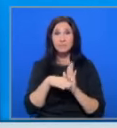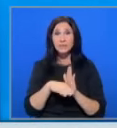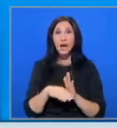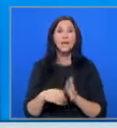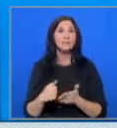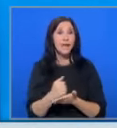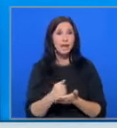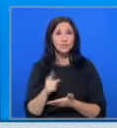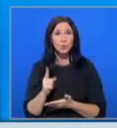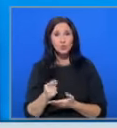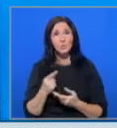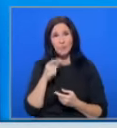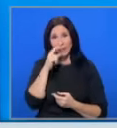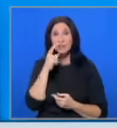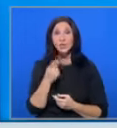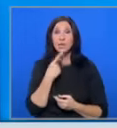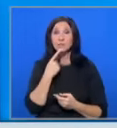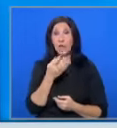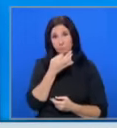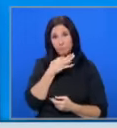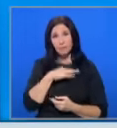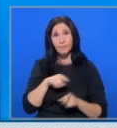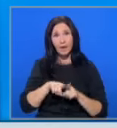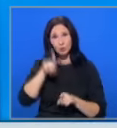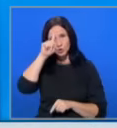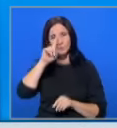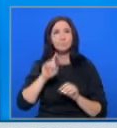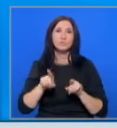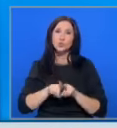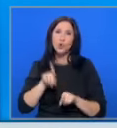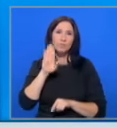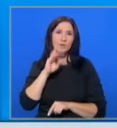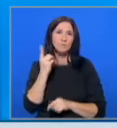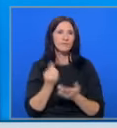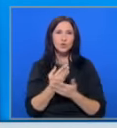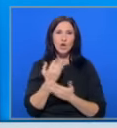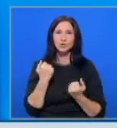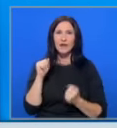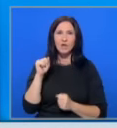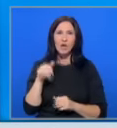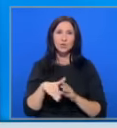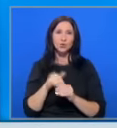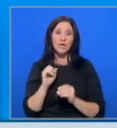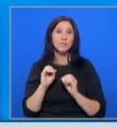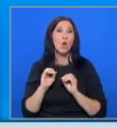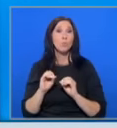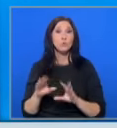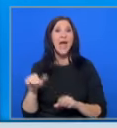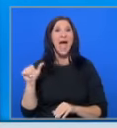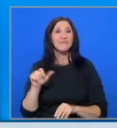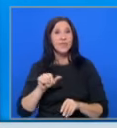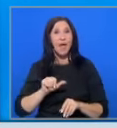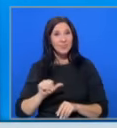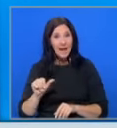с медикаменти, които са предназначени за прием както от жени, така и от мъже. Първоначално здравната каса отказа да отпусне на Айван